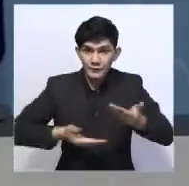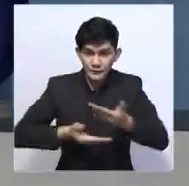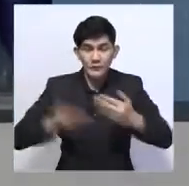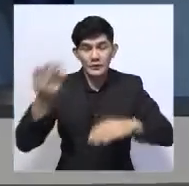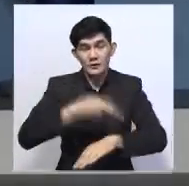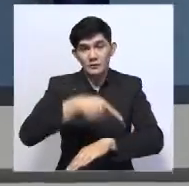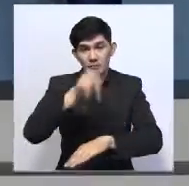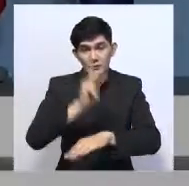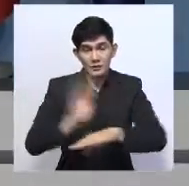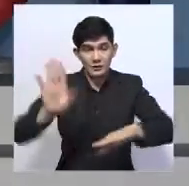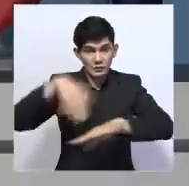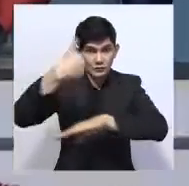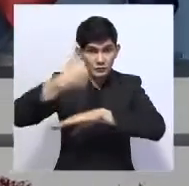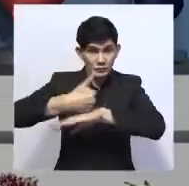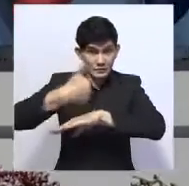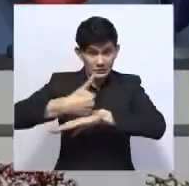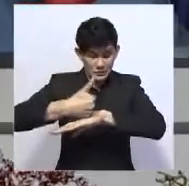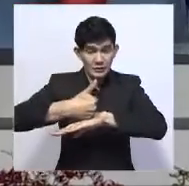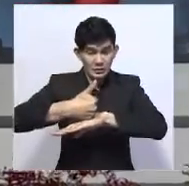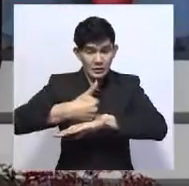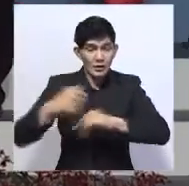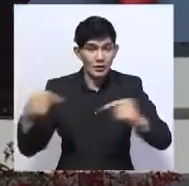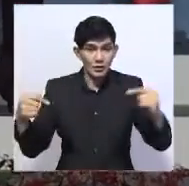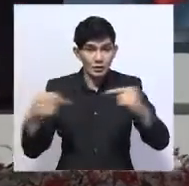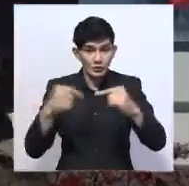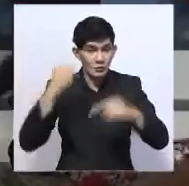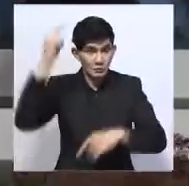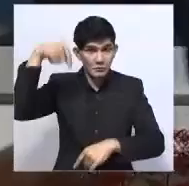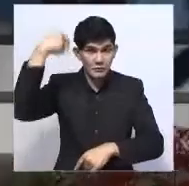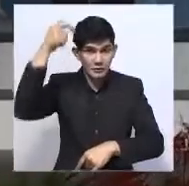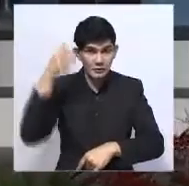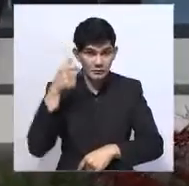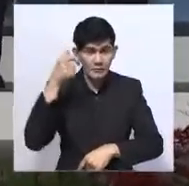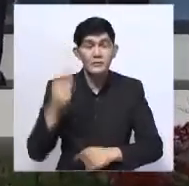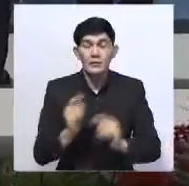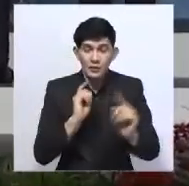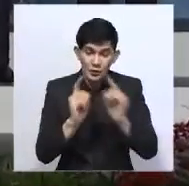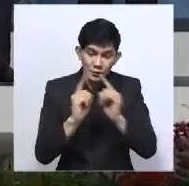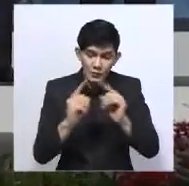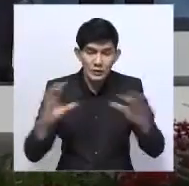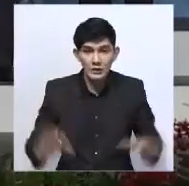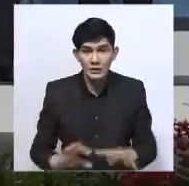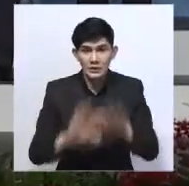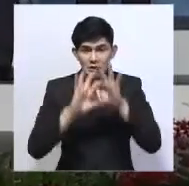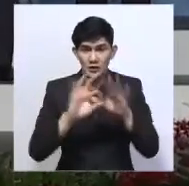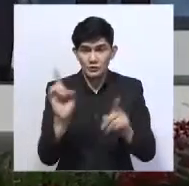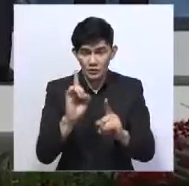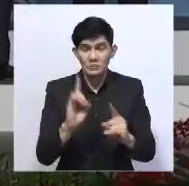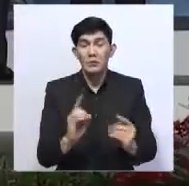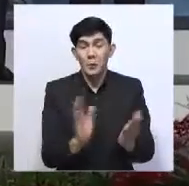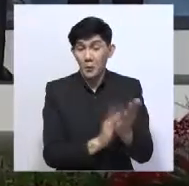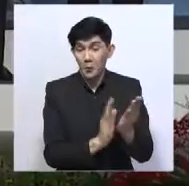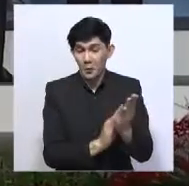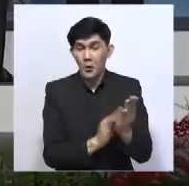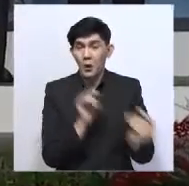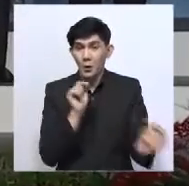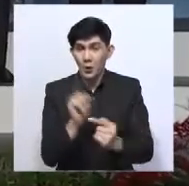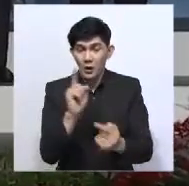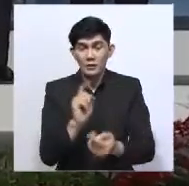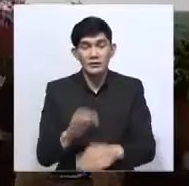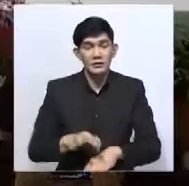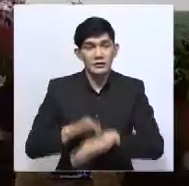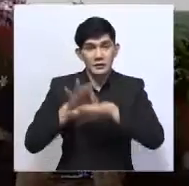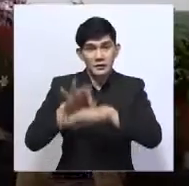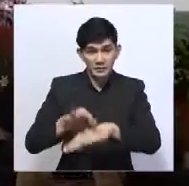ยินประธานาธิบดีแห่งสาธารณรัฐแห่งสหภาพเมียนมาโดยได้มีการแสดงความยินดีกับนายอูวินมยินที่